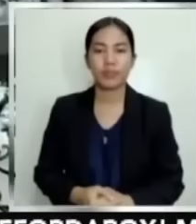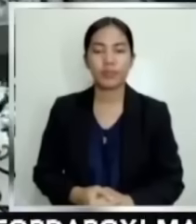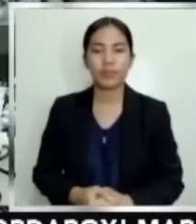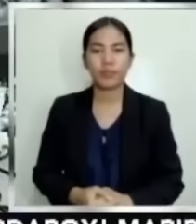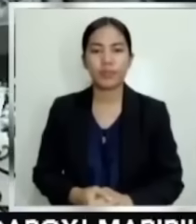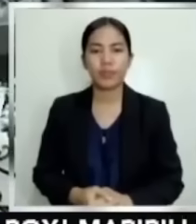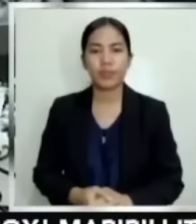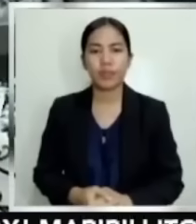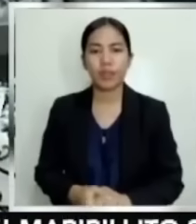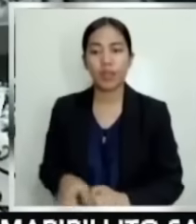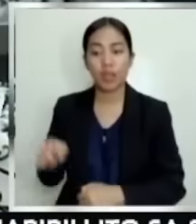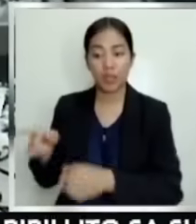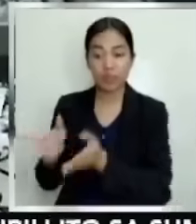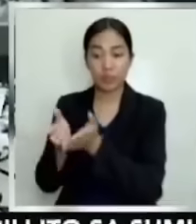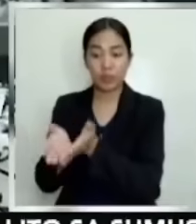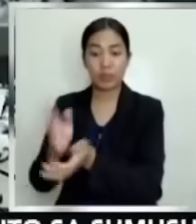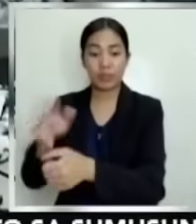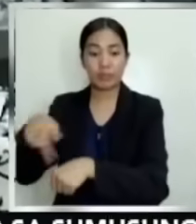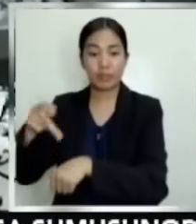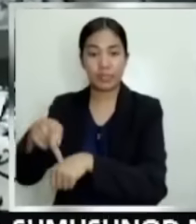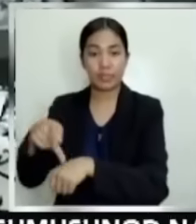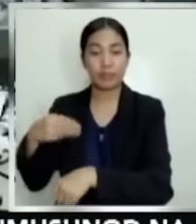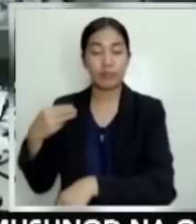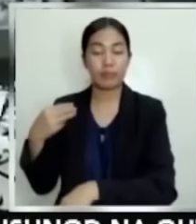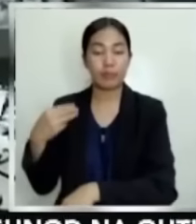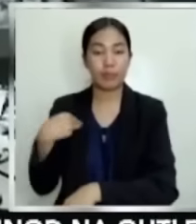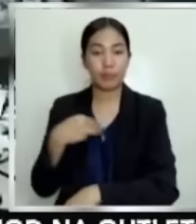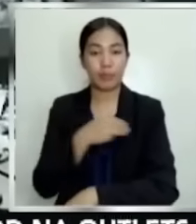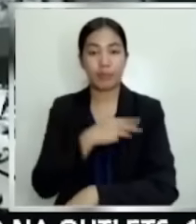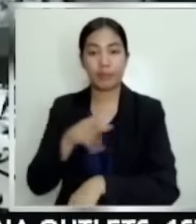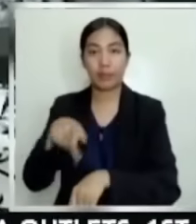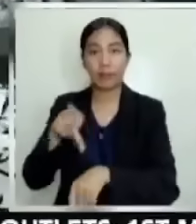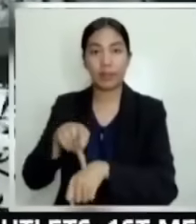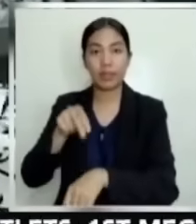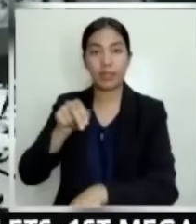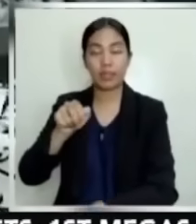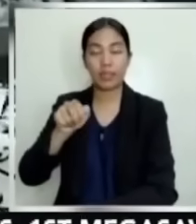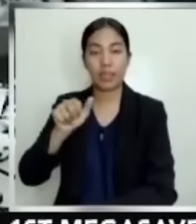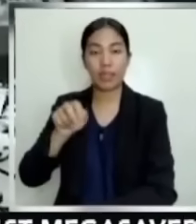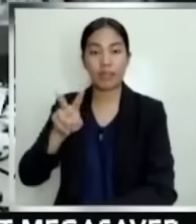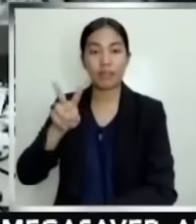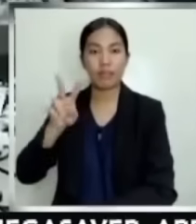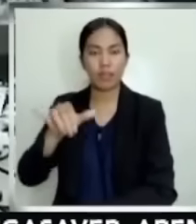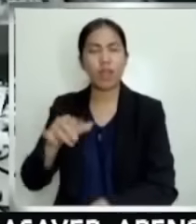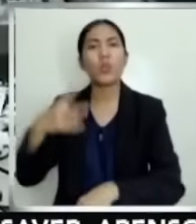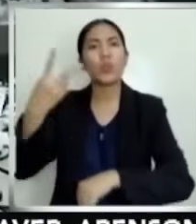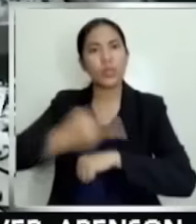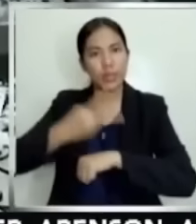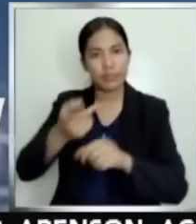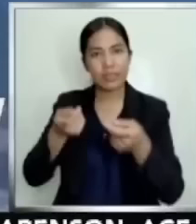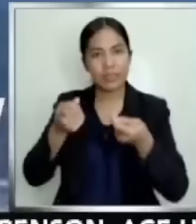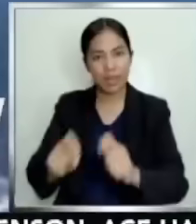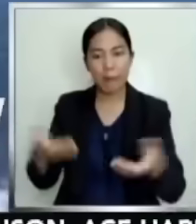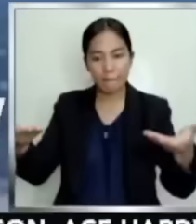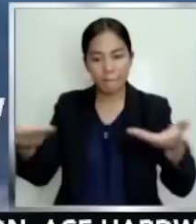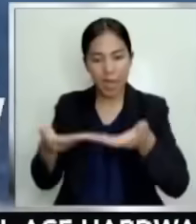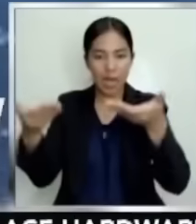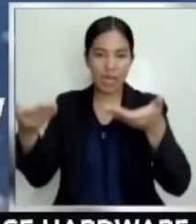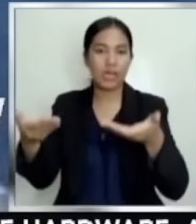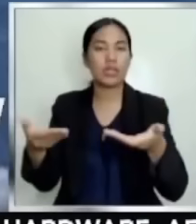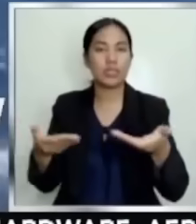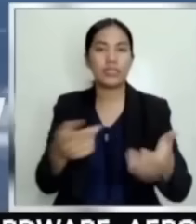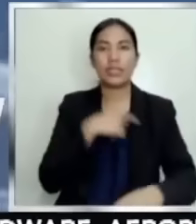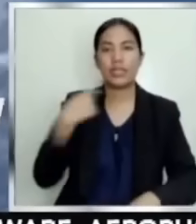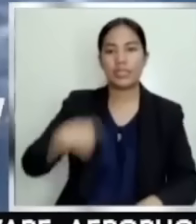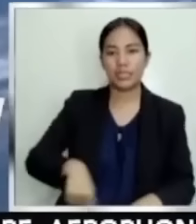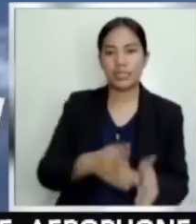na mga miyembro ng Philippine Navy, dalawang beses daw silang tinangkang banggain ng Chinese Coast Guard at ng Chinese Fishing Militia ships.